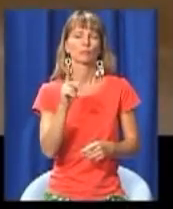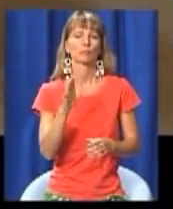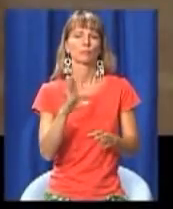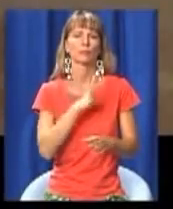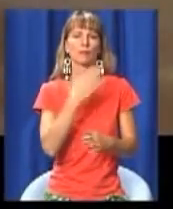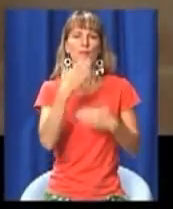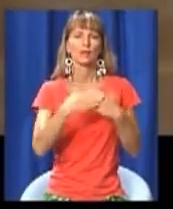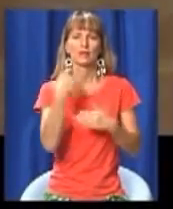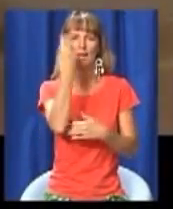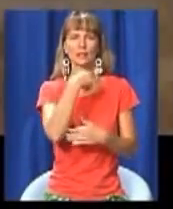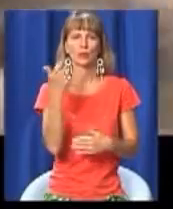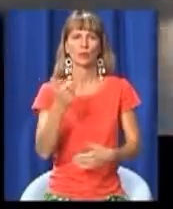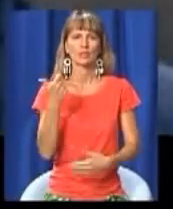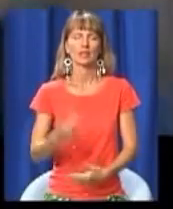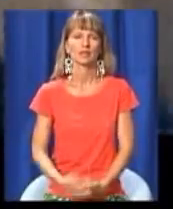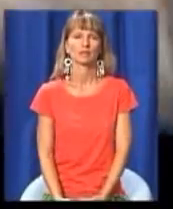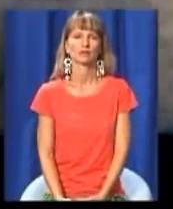господаря.